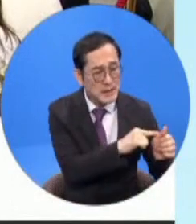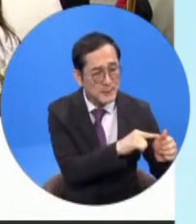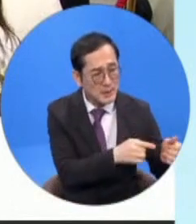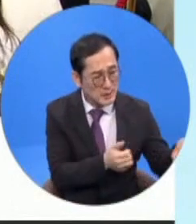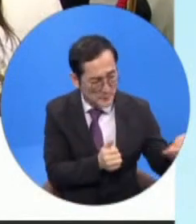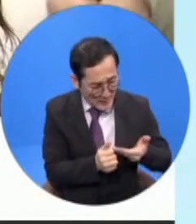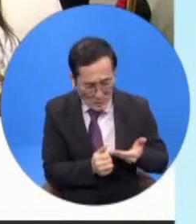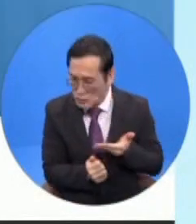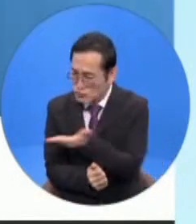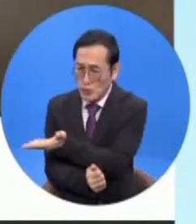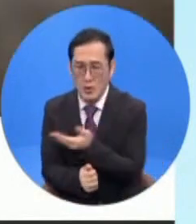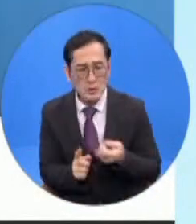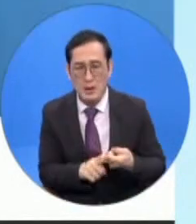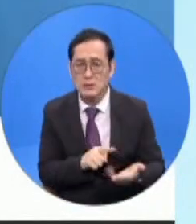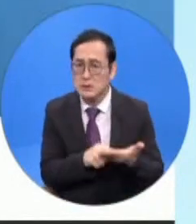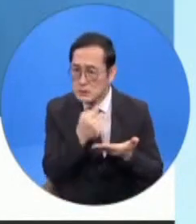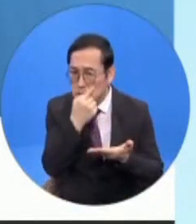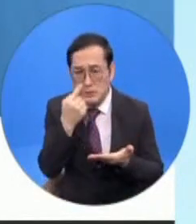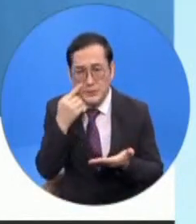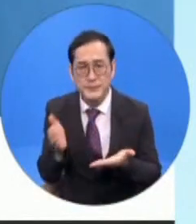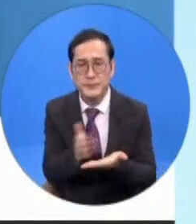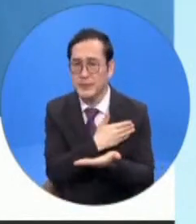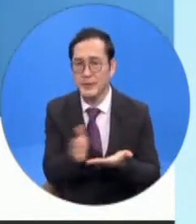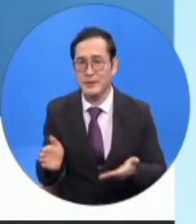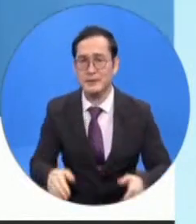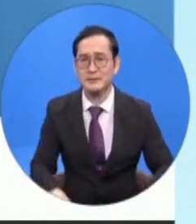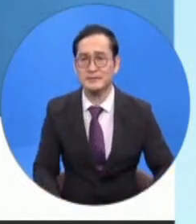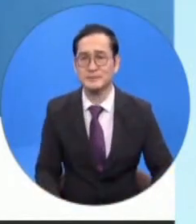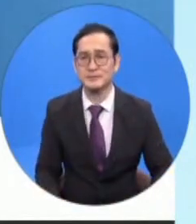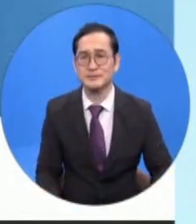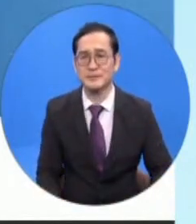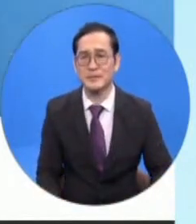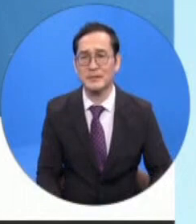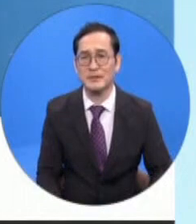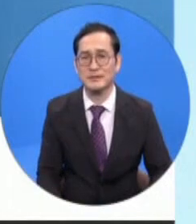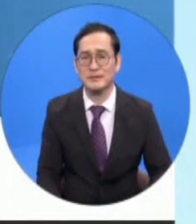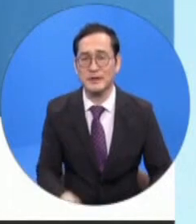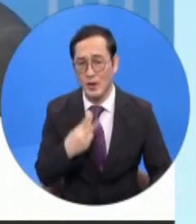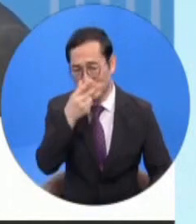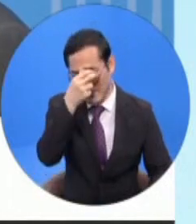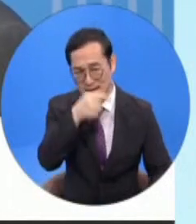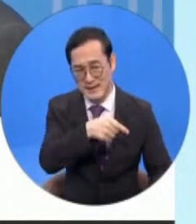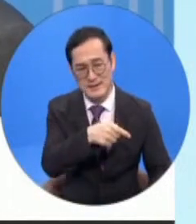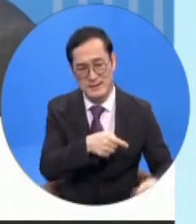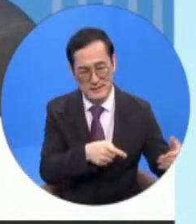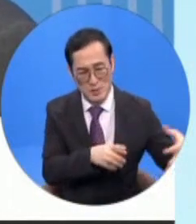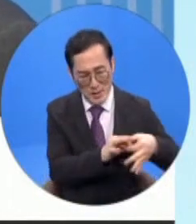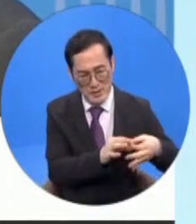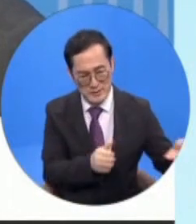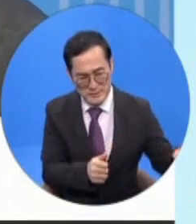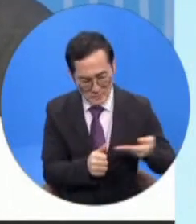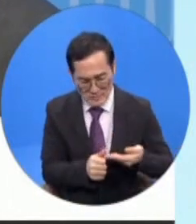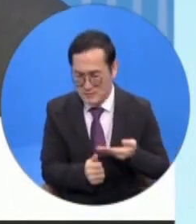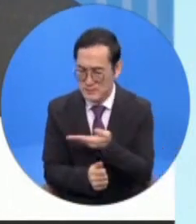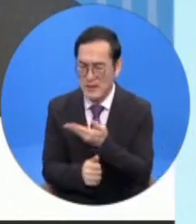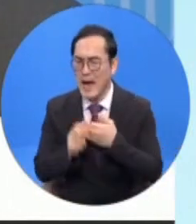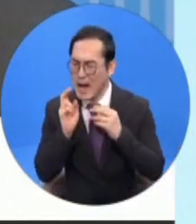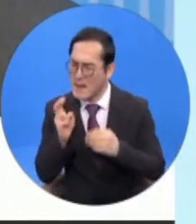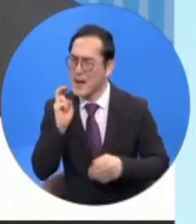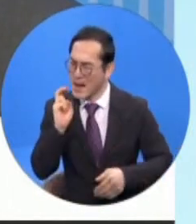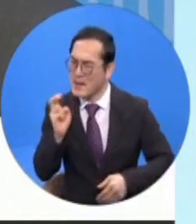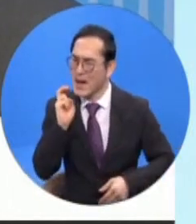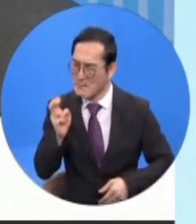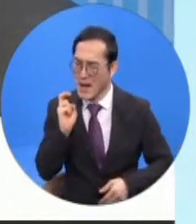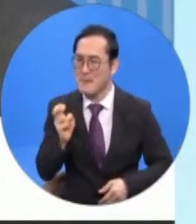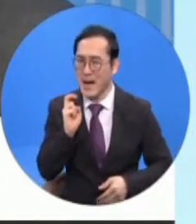고요 그러니까 지난주에 검찰에서 0 추천한테 2008 때 관여한 정황이 있는 것으로 뭐 한다 이렇게 애매모호 하게 이길려고 공수 처로